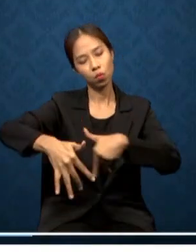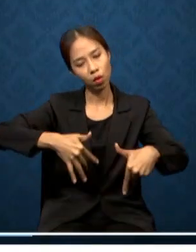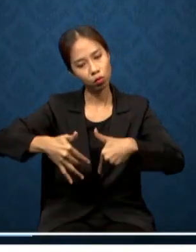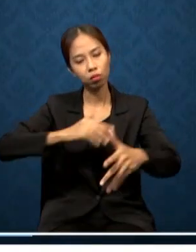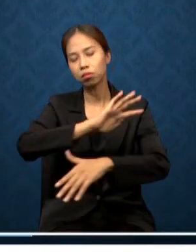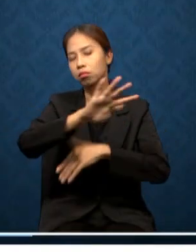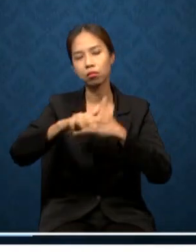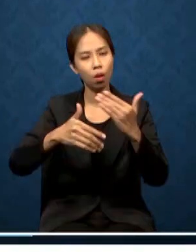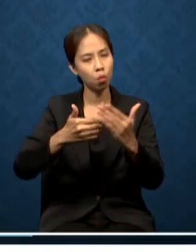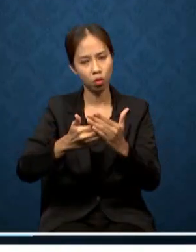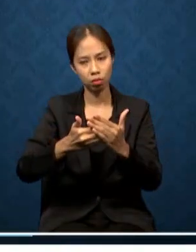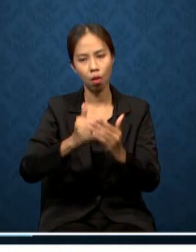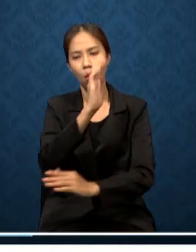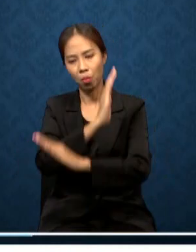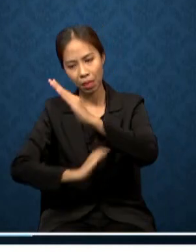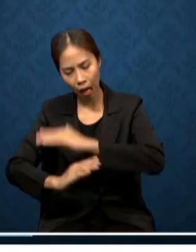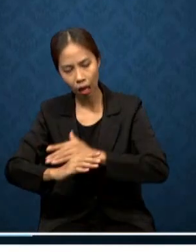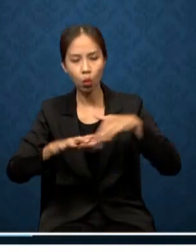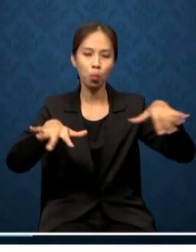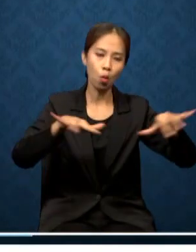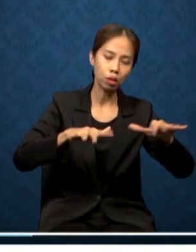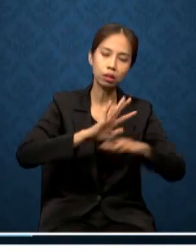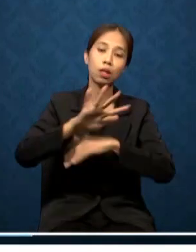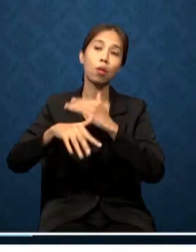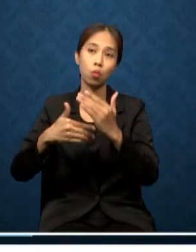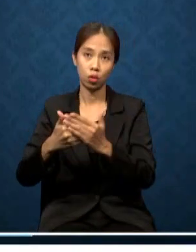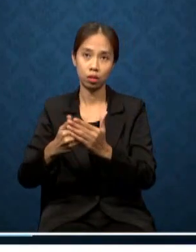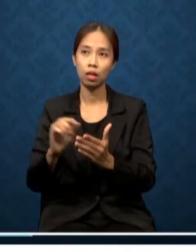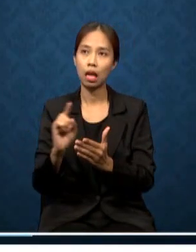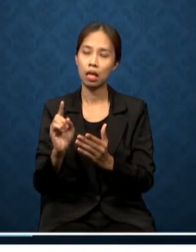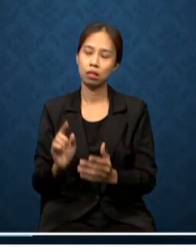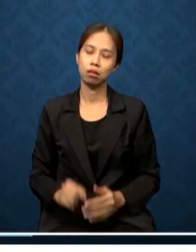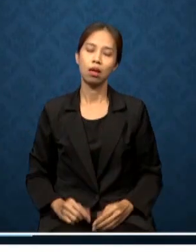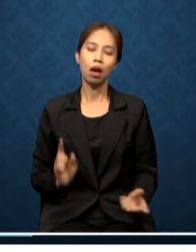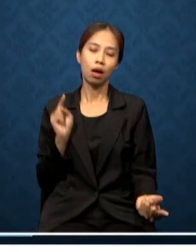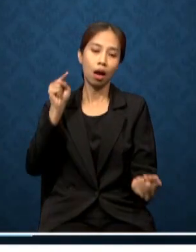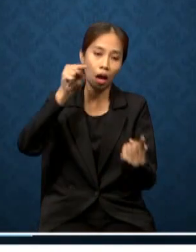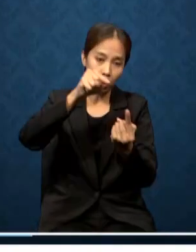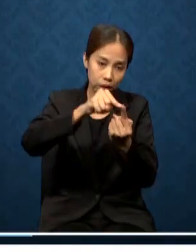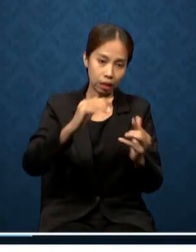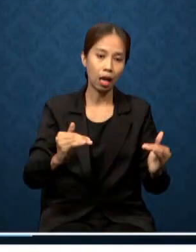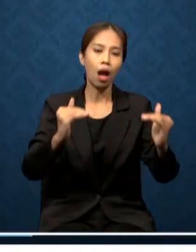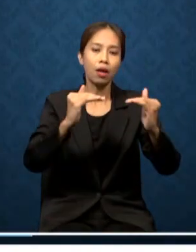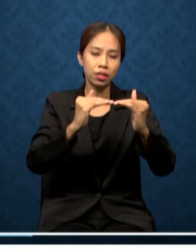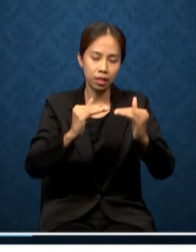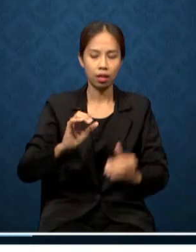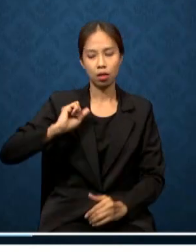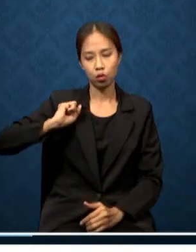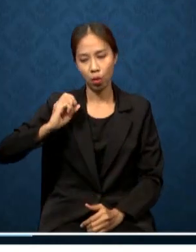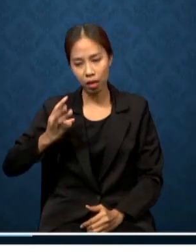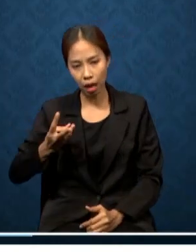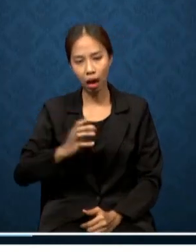ทุกประเภทความพิการที่จะสามารถเข้าถึงสิทธิสวัสดิการต่าง